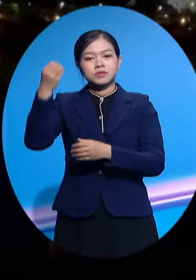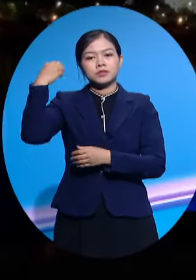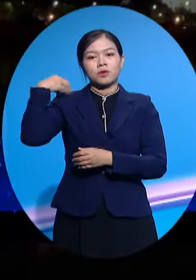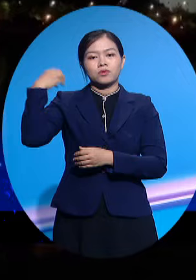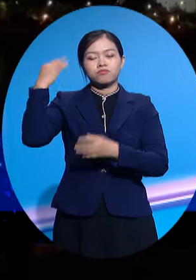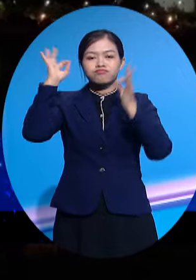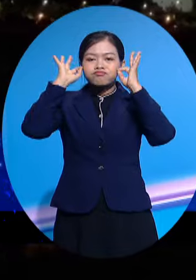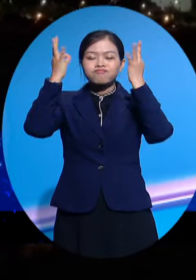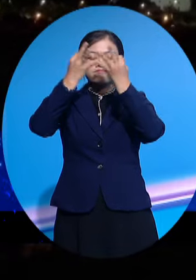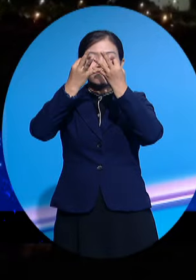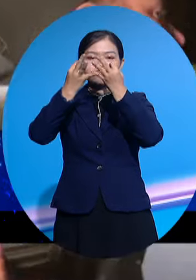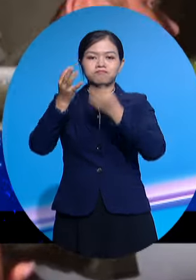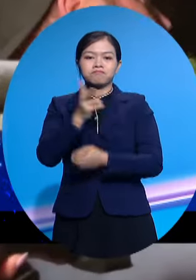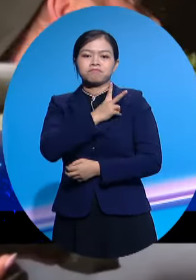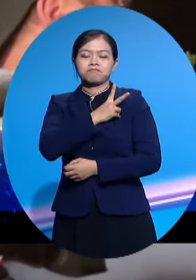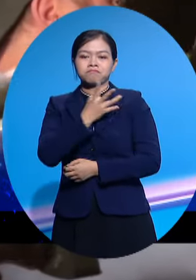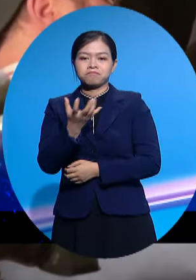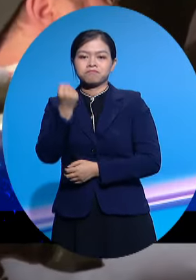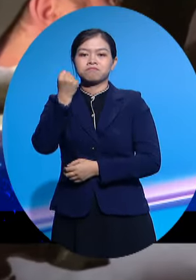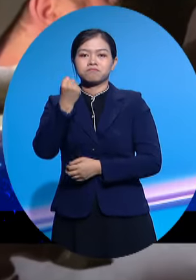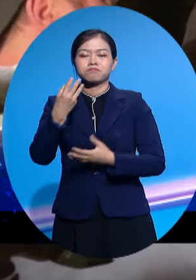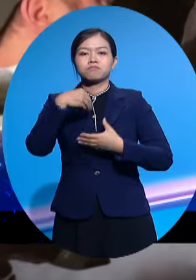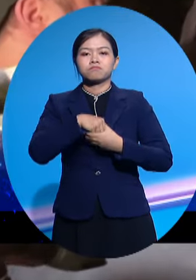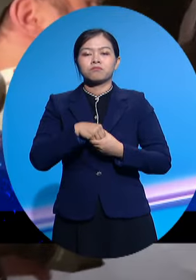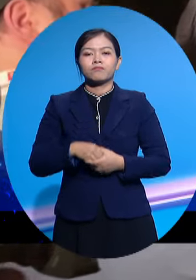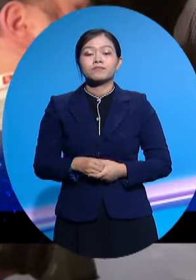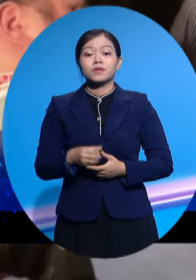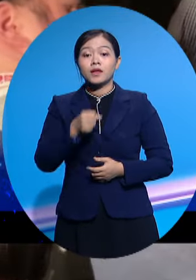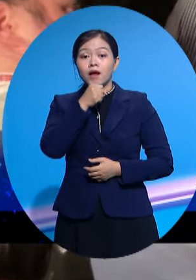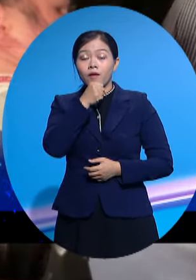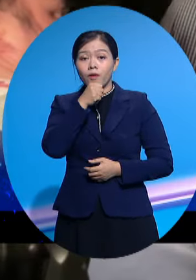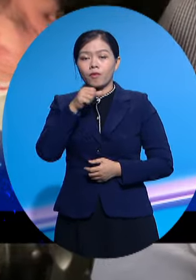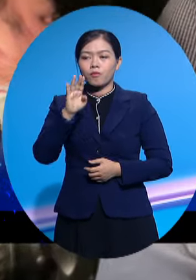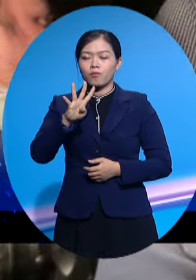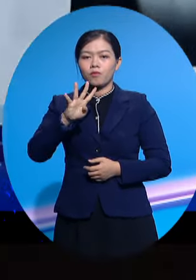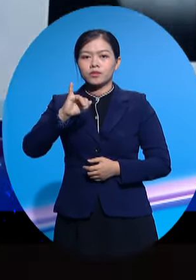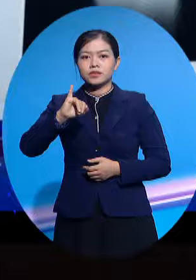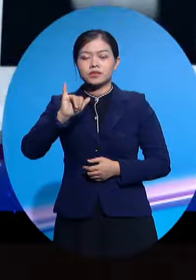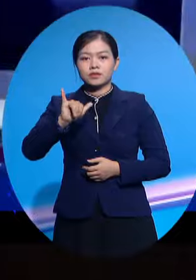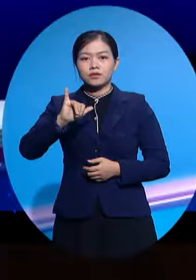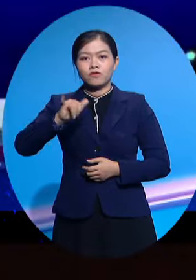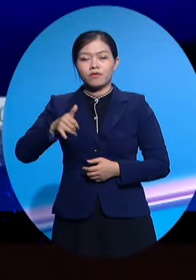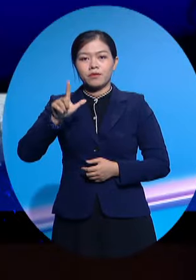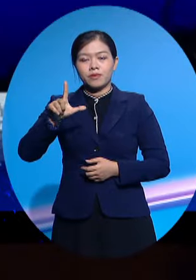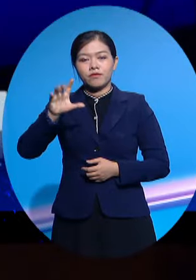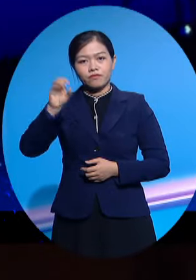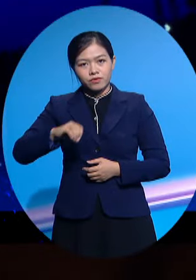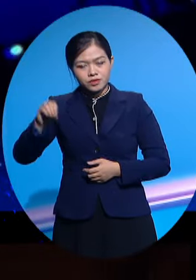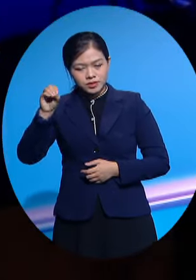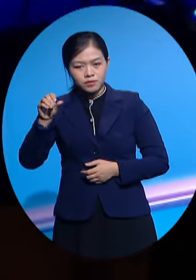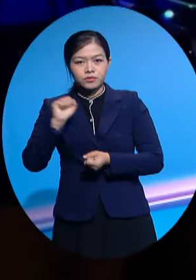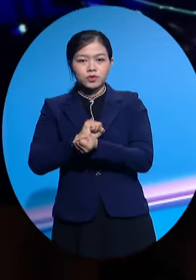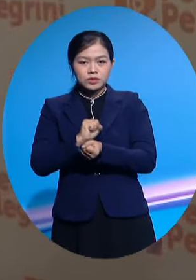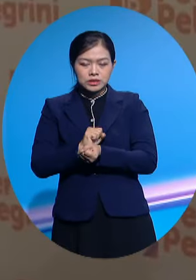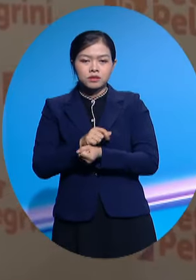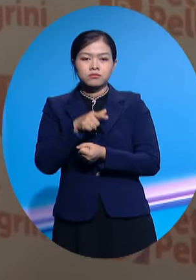Ông Pellegrini hiện đang có 53,26% tỷ lệ phiếu bầu so với 46,73% của ứng cử viên phe